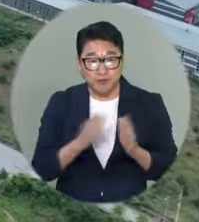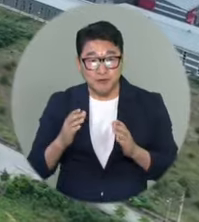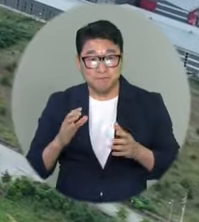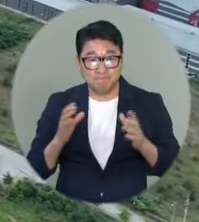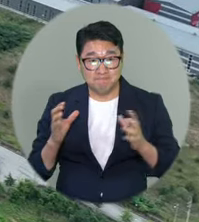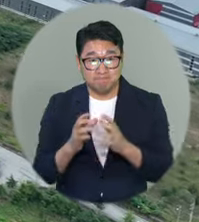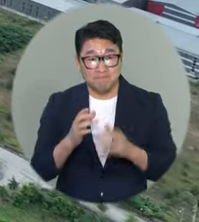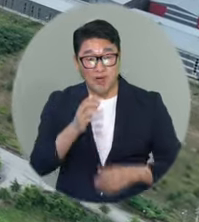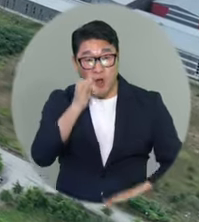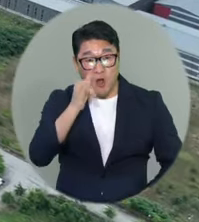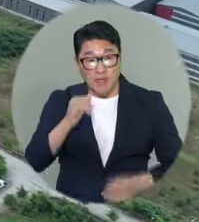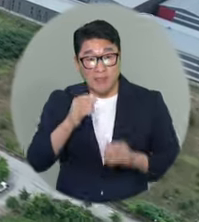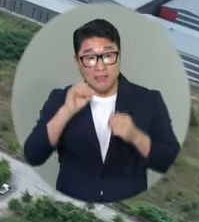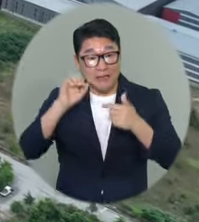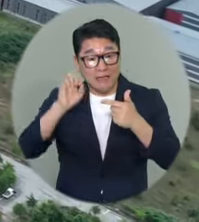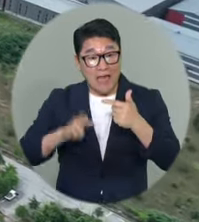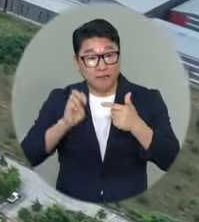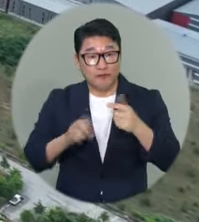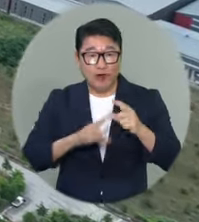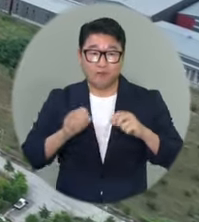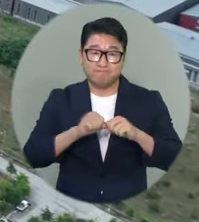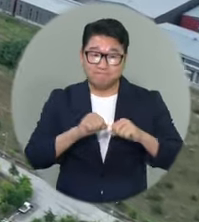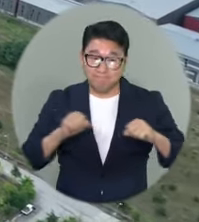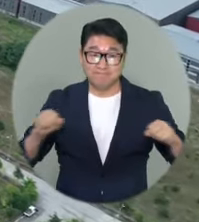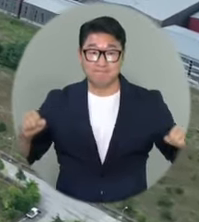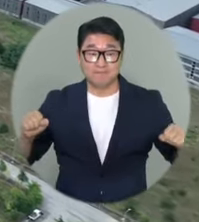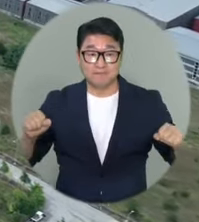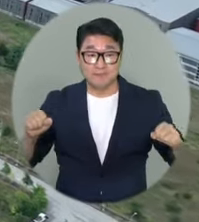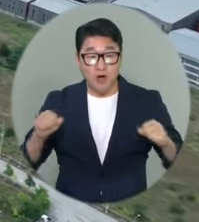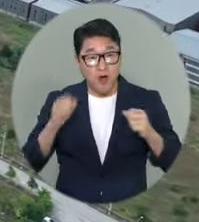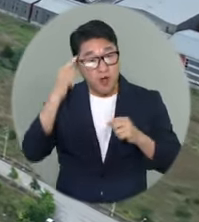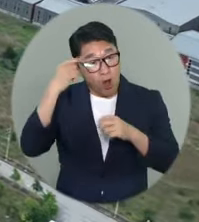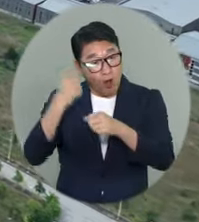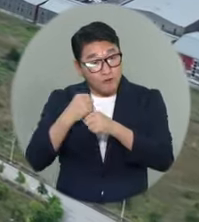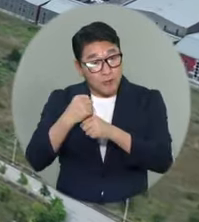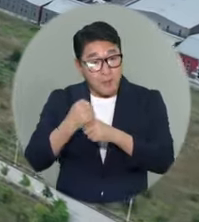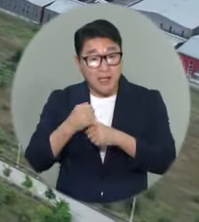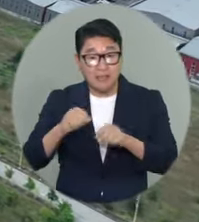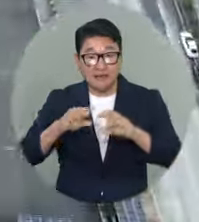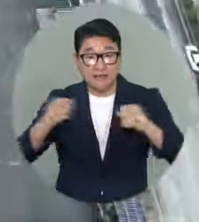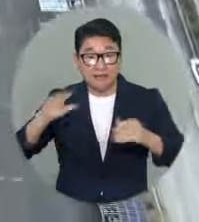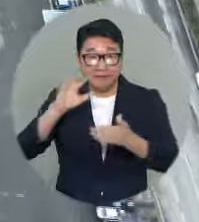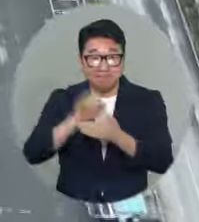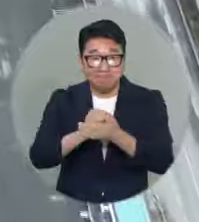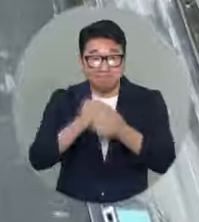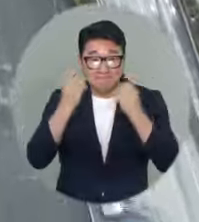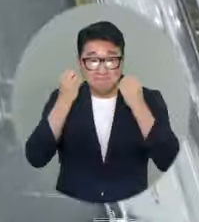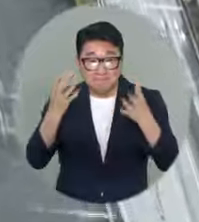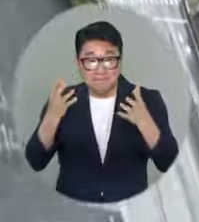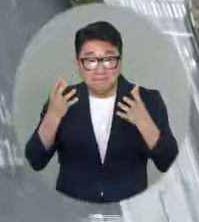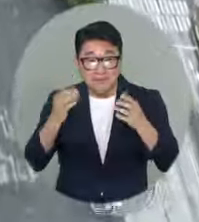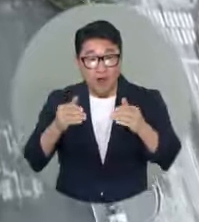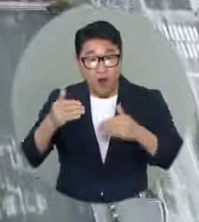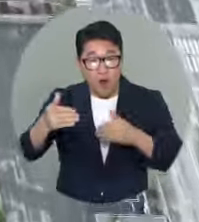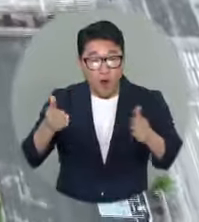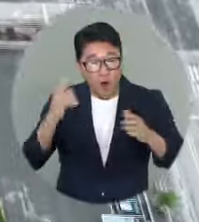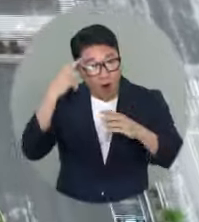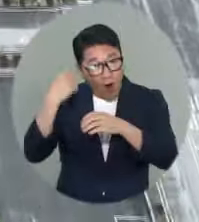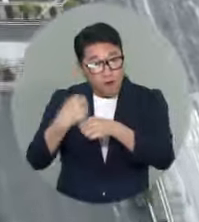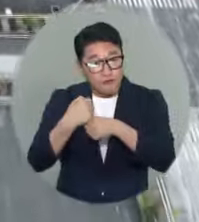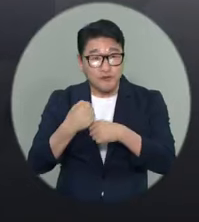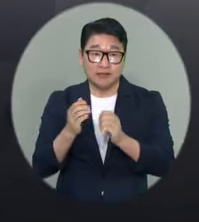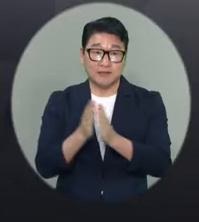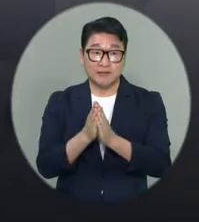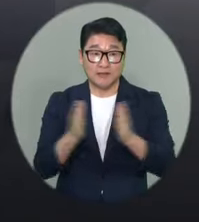있습니다. 나주 혁신도시의 외연을 넓히고 일대 연구개발 특구 부지 신규 확보와 같은 공간 구상 연구도